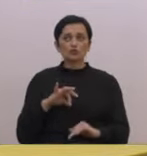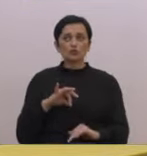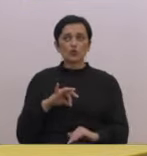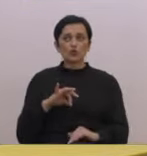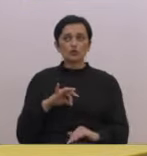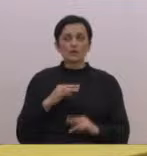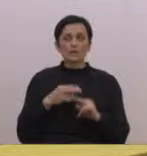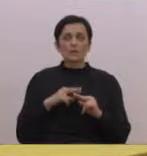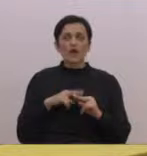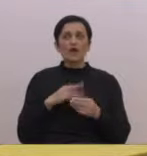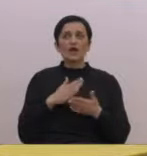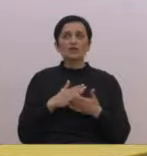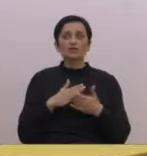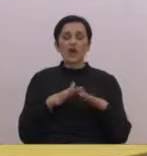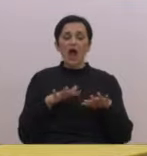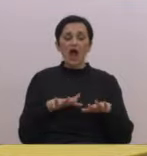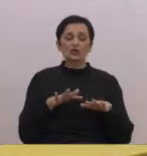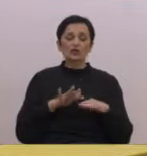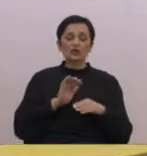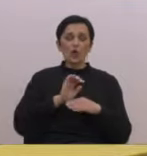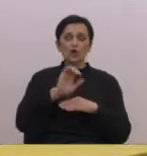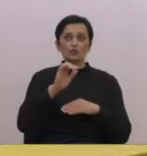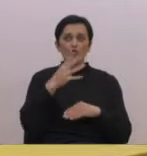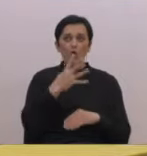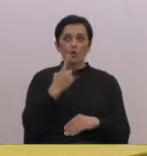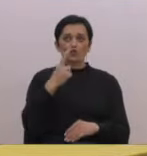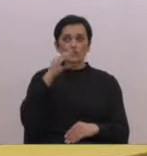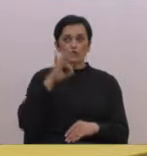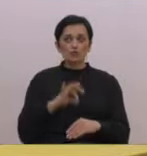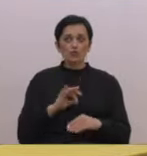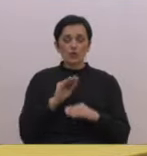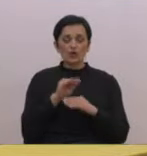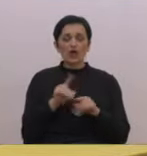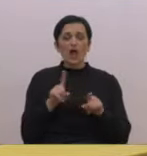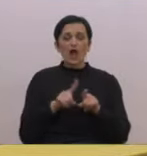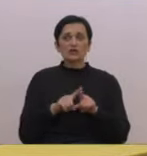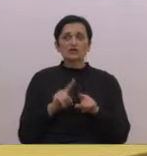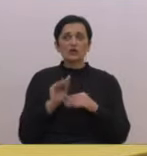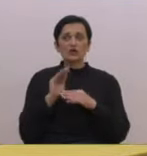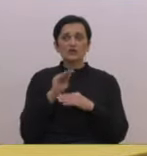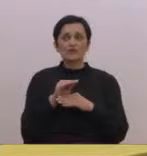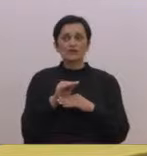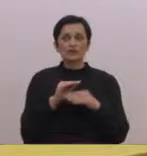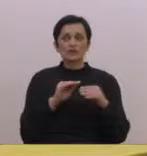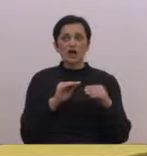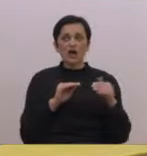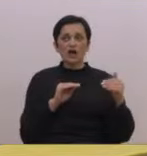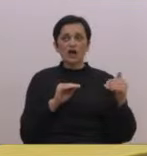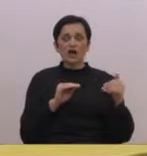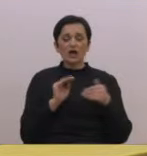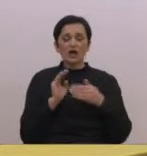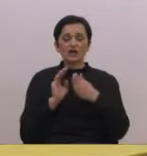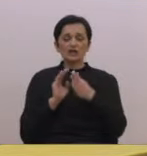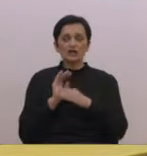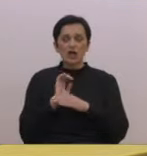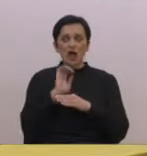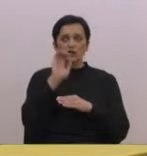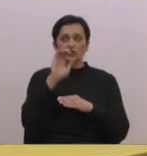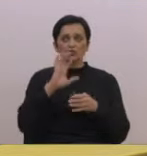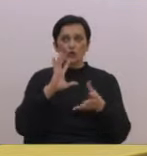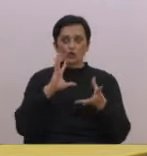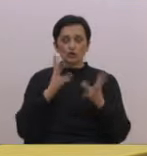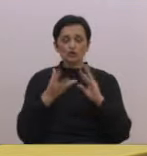ეს არის როგორც ადგილობრივი ექსპორტი, რომელიც 51%-ით გაიზარდა, ასევე გაიზარდა ვექსპორტი. ჯამში